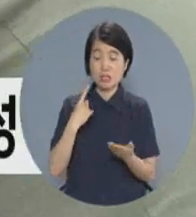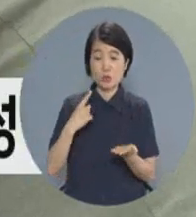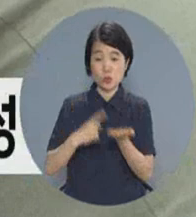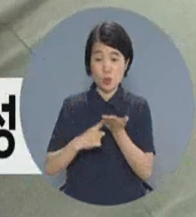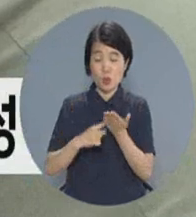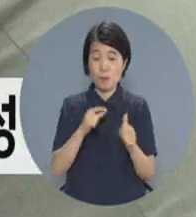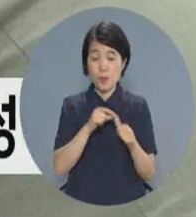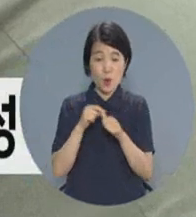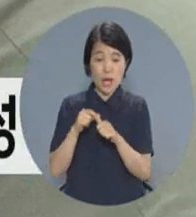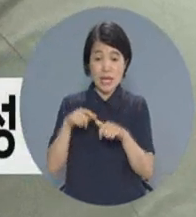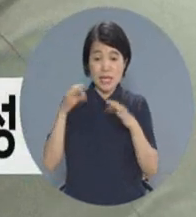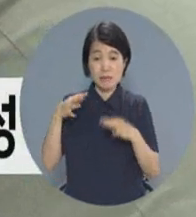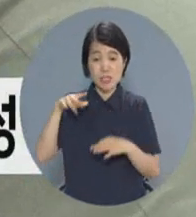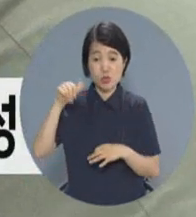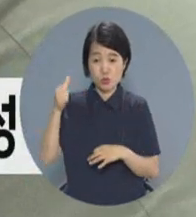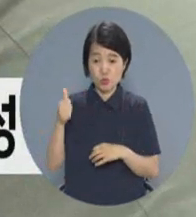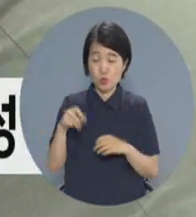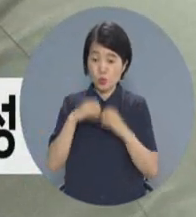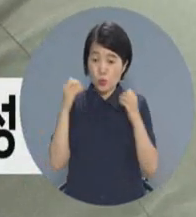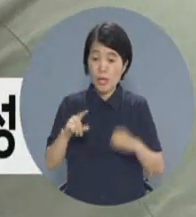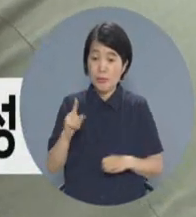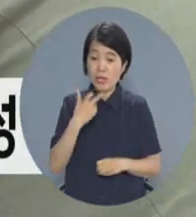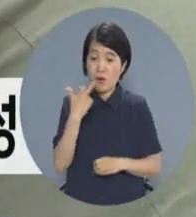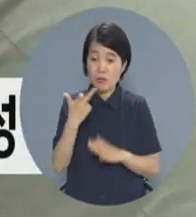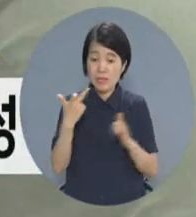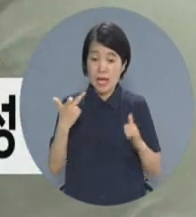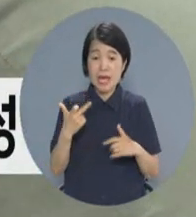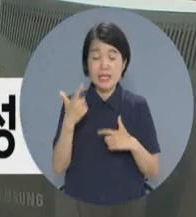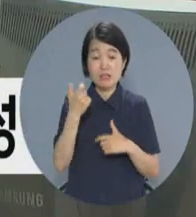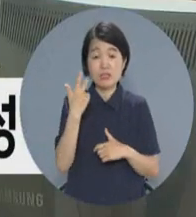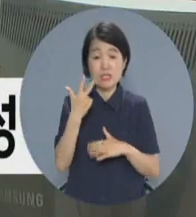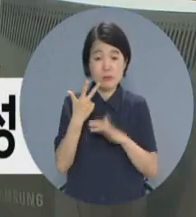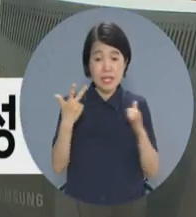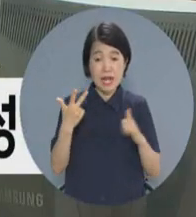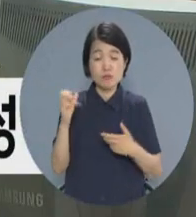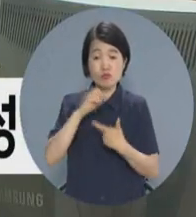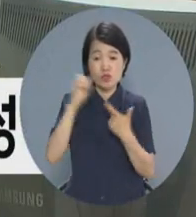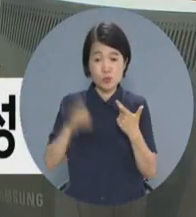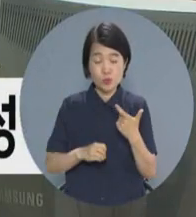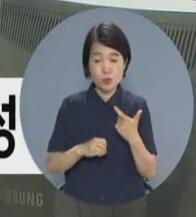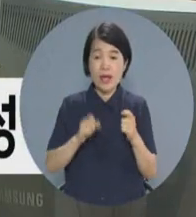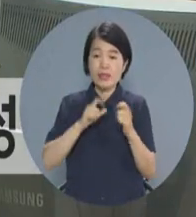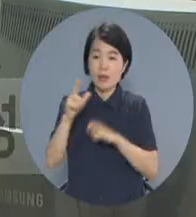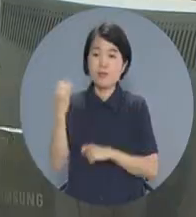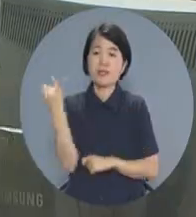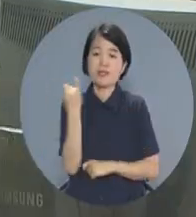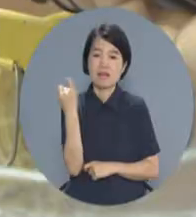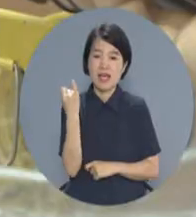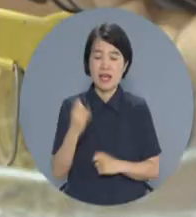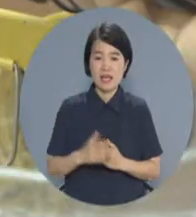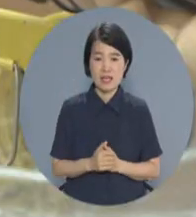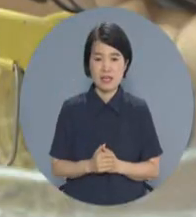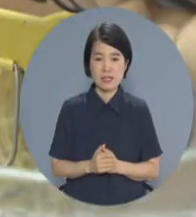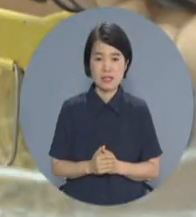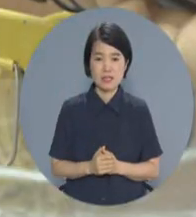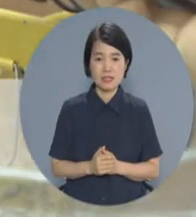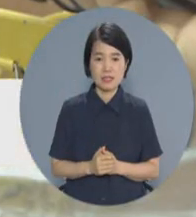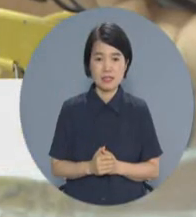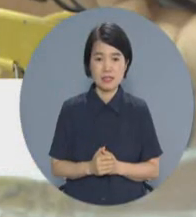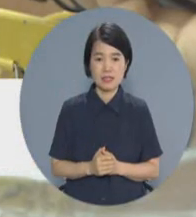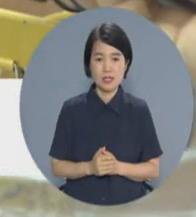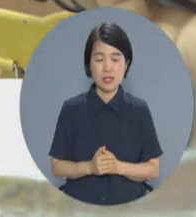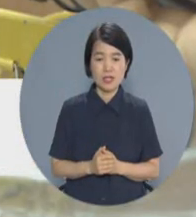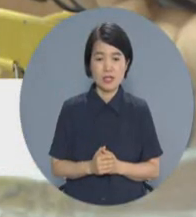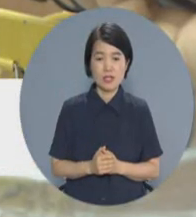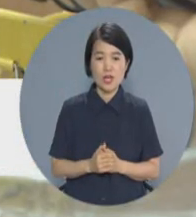김지후 씨도 동기 117명 중 67명, 60% 가까이가 여성이었습니다. 요즘에 좀